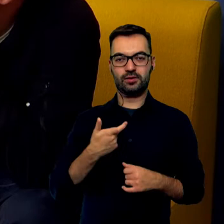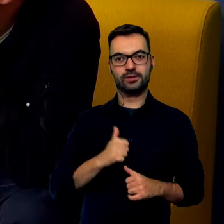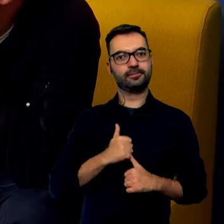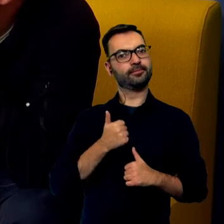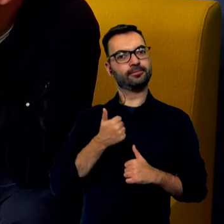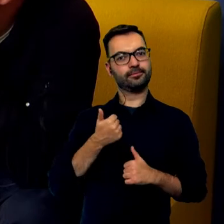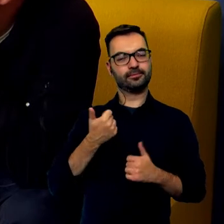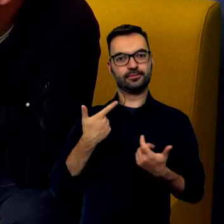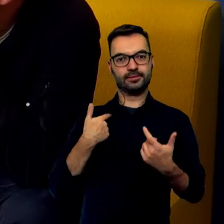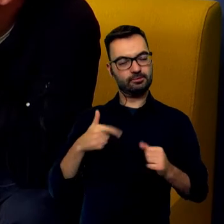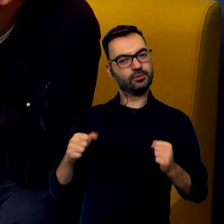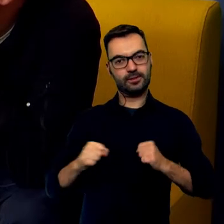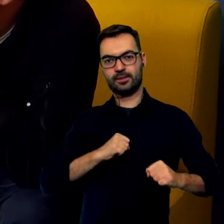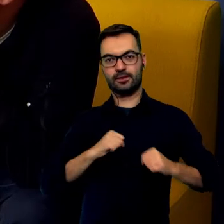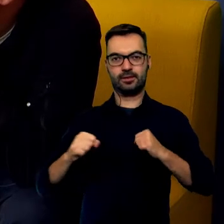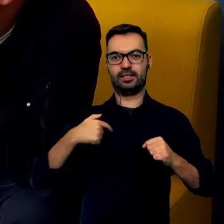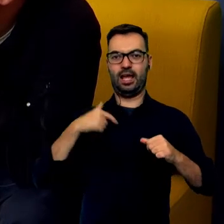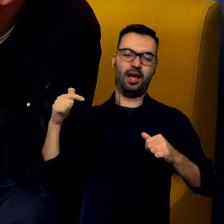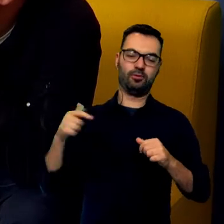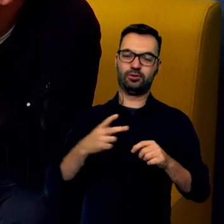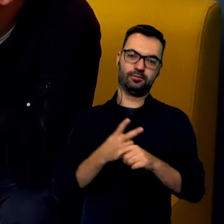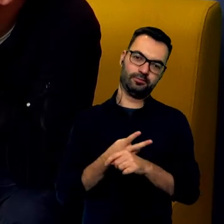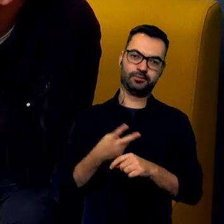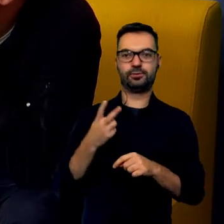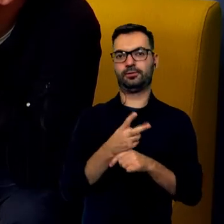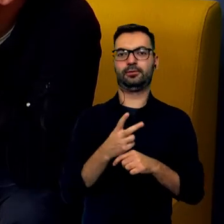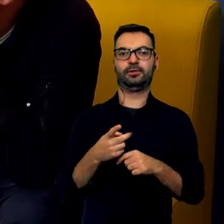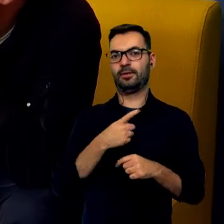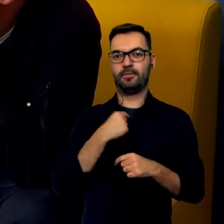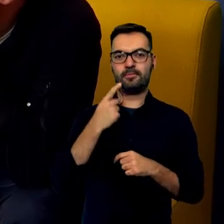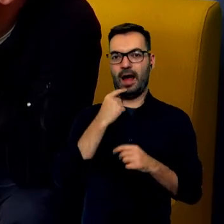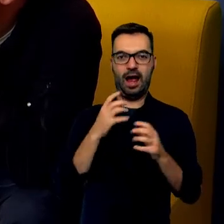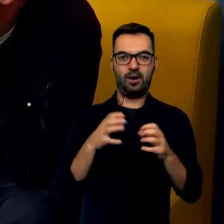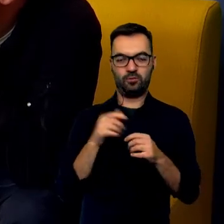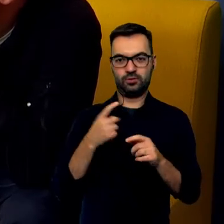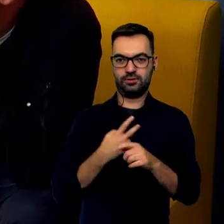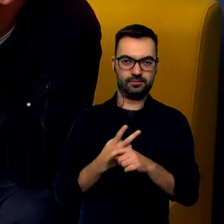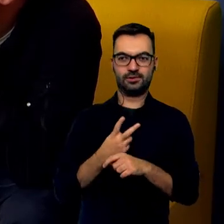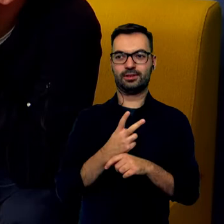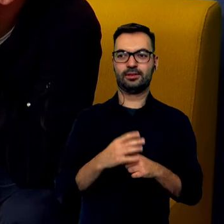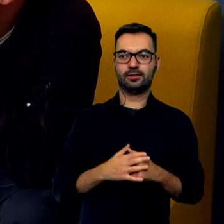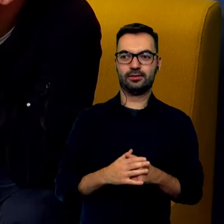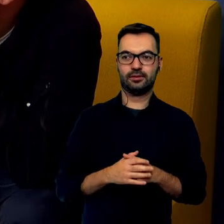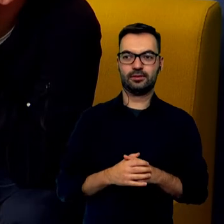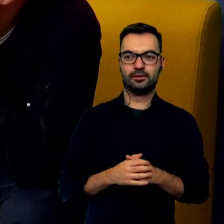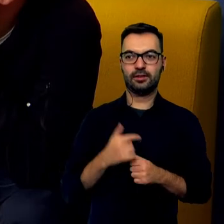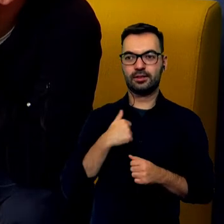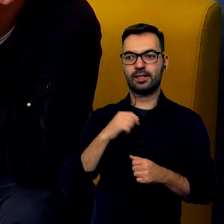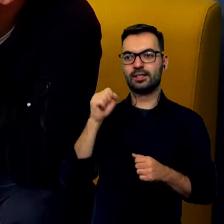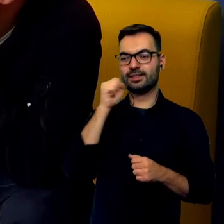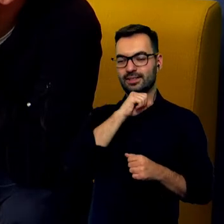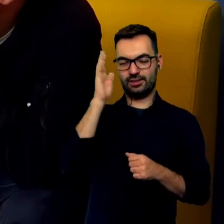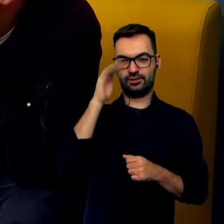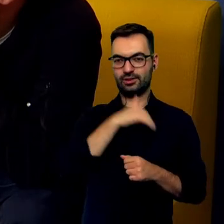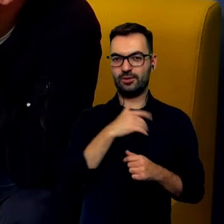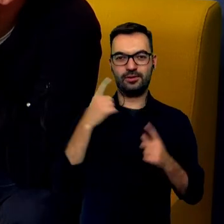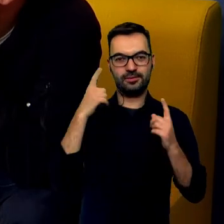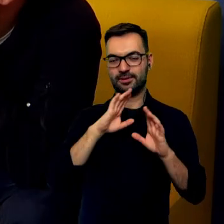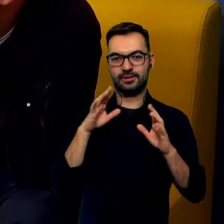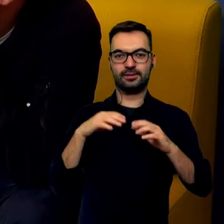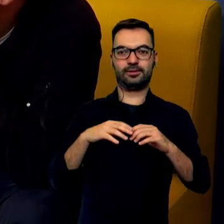gdzieś przejść do przodu, bo ja muszę się wybić, bo jest nas tak mało i tak dalej. Ale ja jestem z tej starej szkoły, która